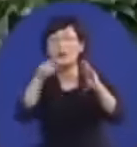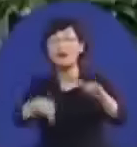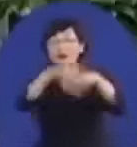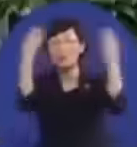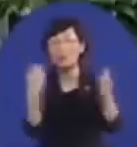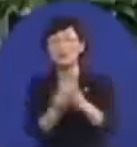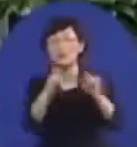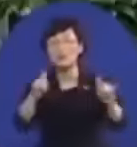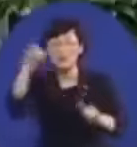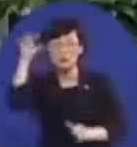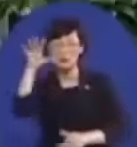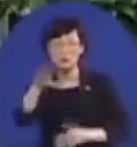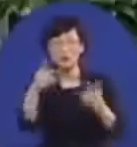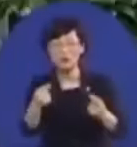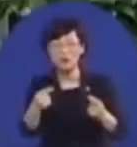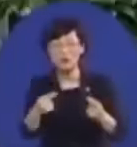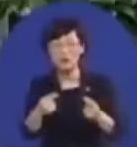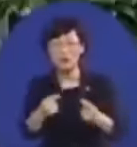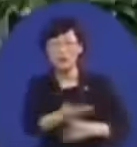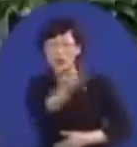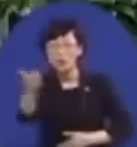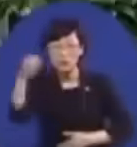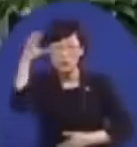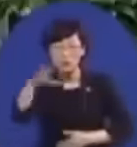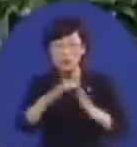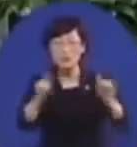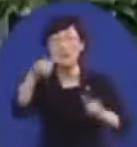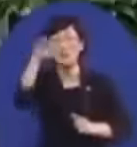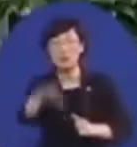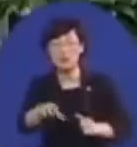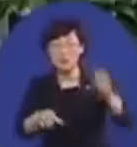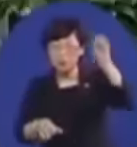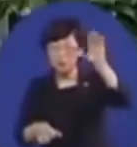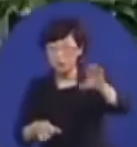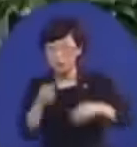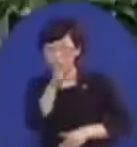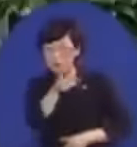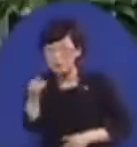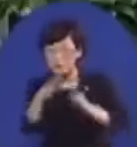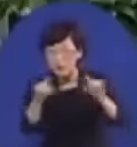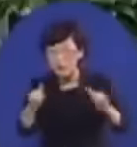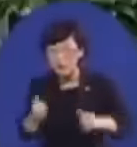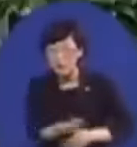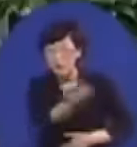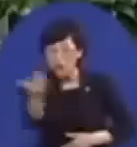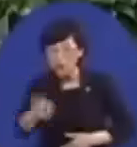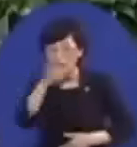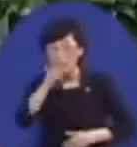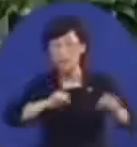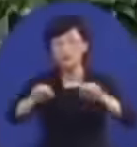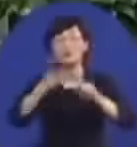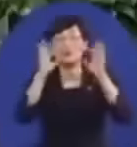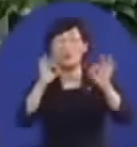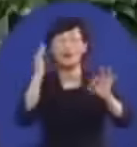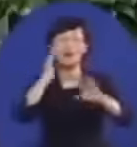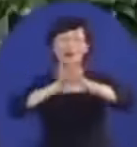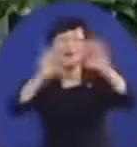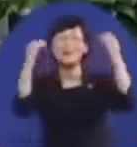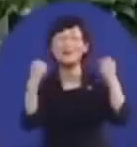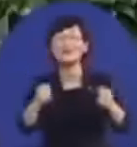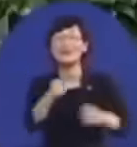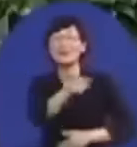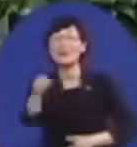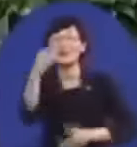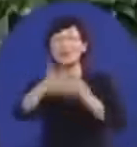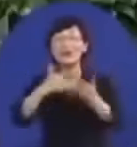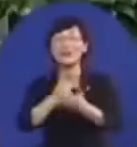비치느니라. 이같이 너희 빛이 사람 앞에 비치게 하여 그들로 너희 착한 행실을 보고 하늘에 계신 너희 아버지께